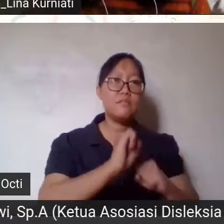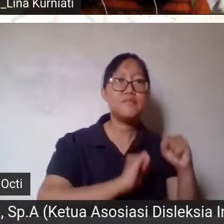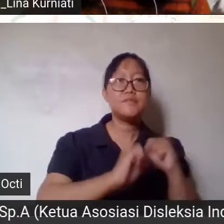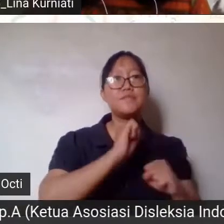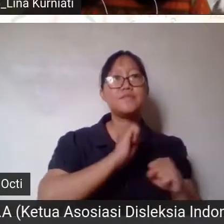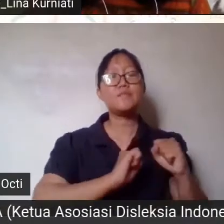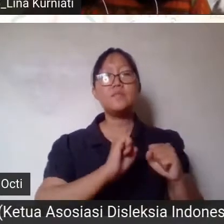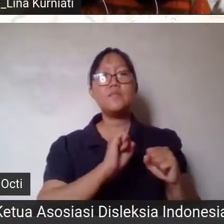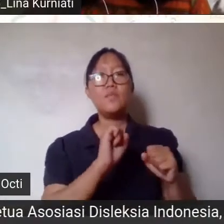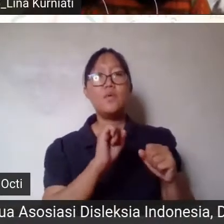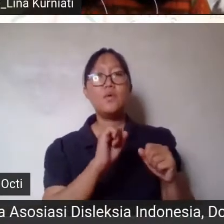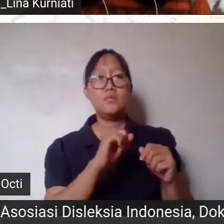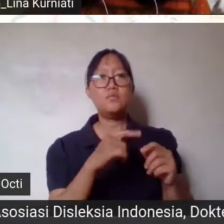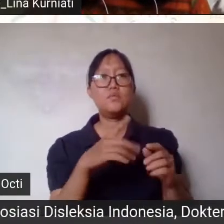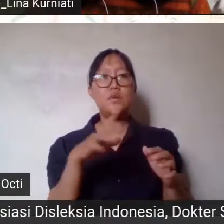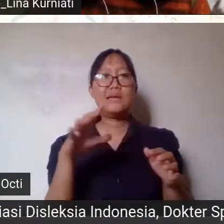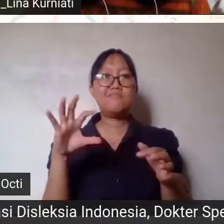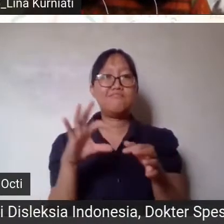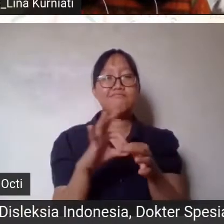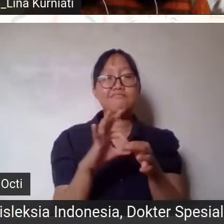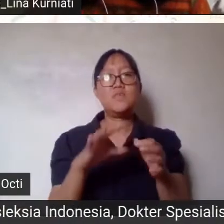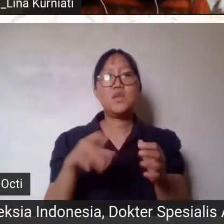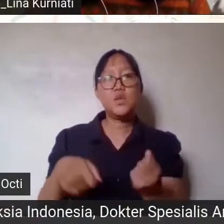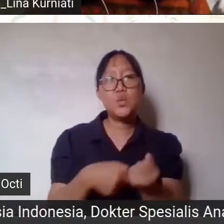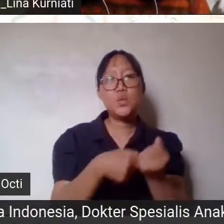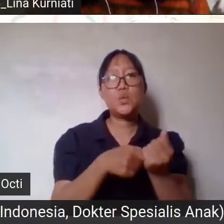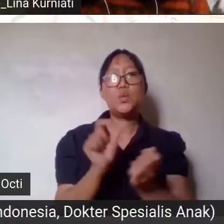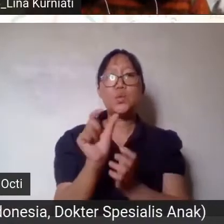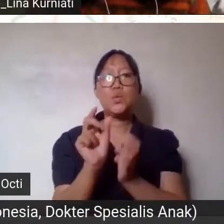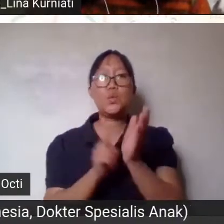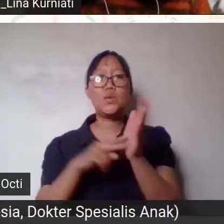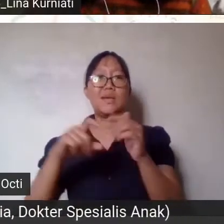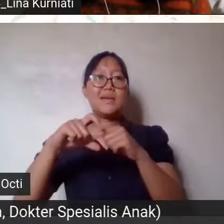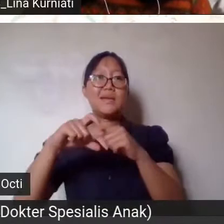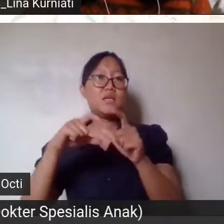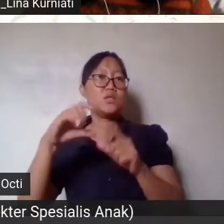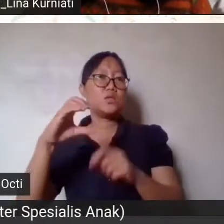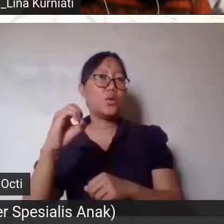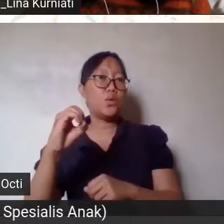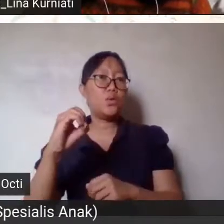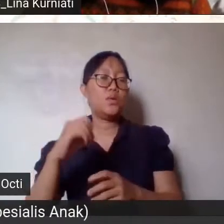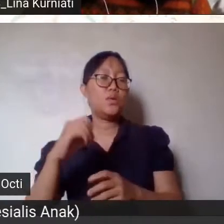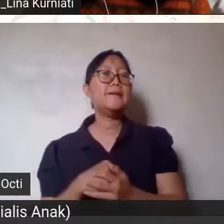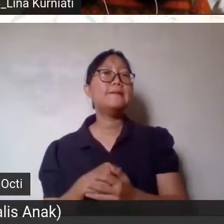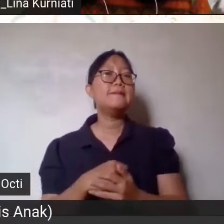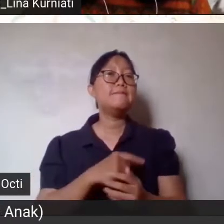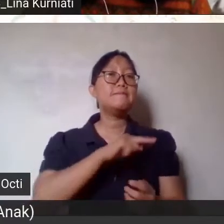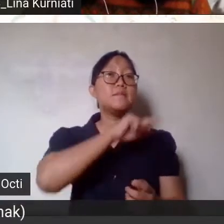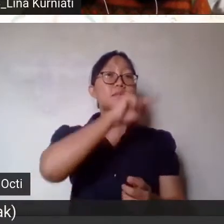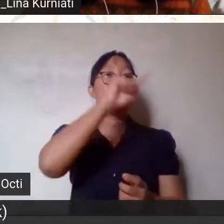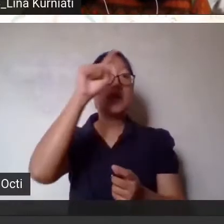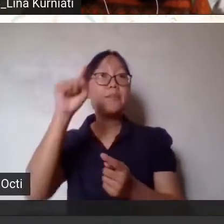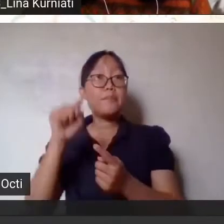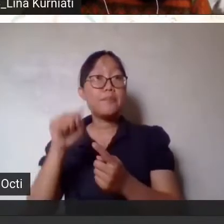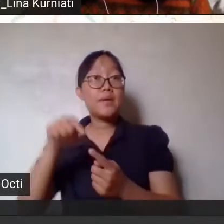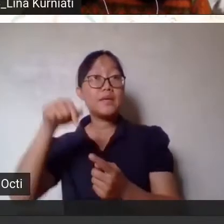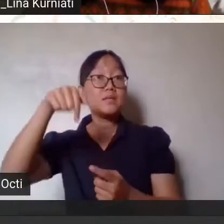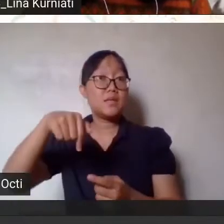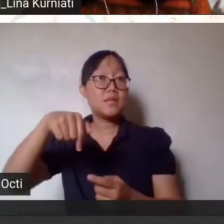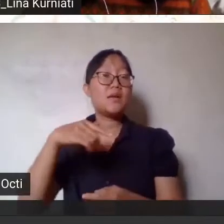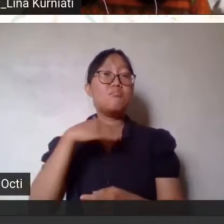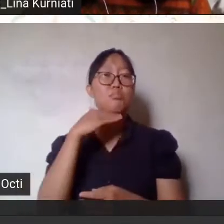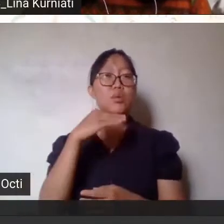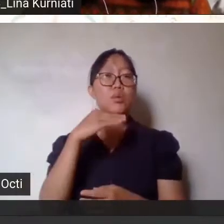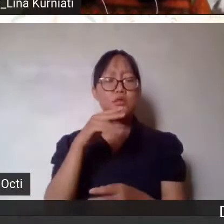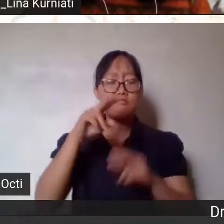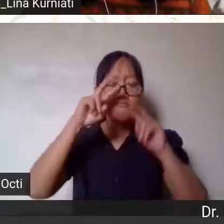pihak dari UNESCO, demikian. Nah, sampai hari ini kita masih terus, belajar, memperkaya diri dengan pengetahuan, memampukan diri